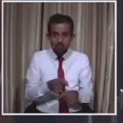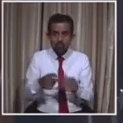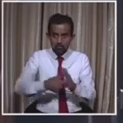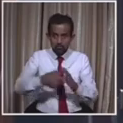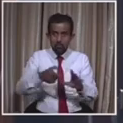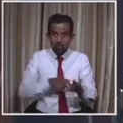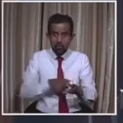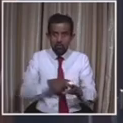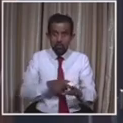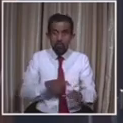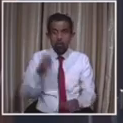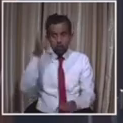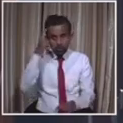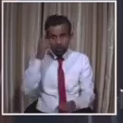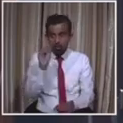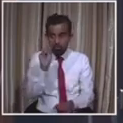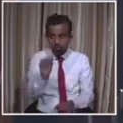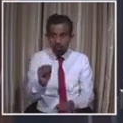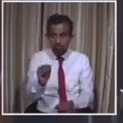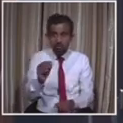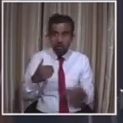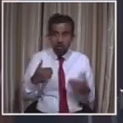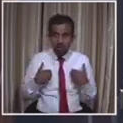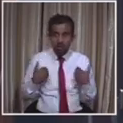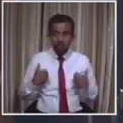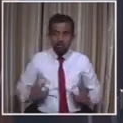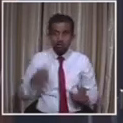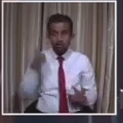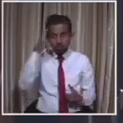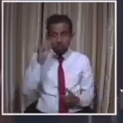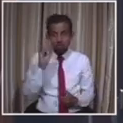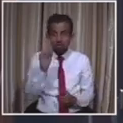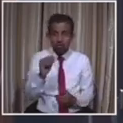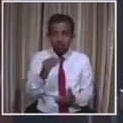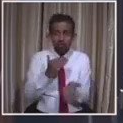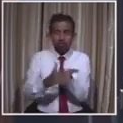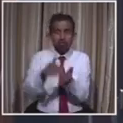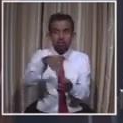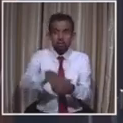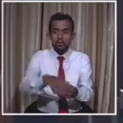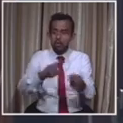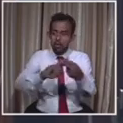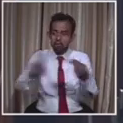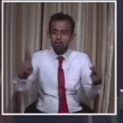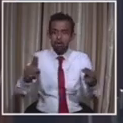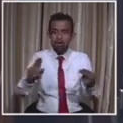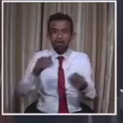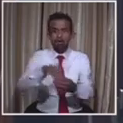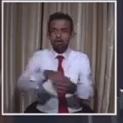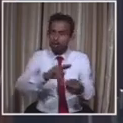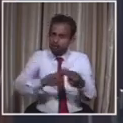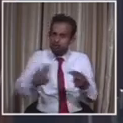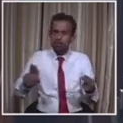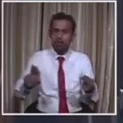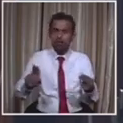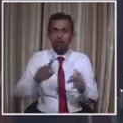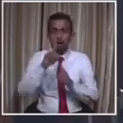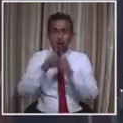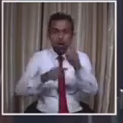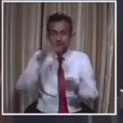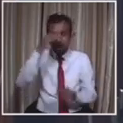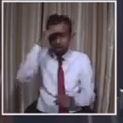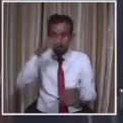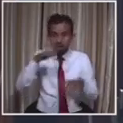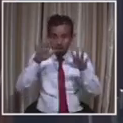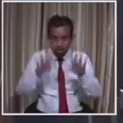ඒක නිසා මොලයක් තියෙනවා නම් ඇඟේ තරමට මොලයක් තියෙනවා නම් ඒ දේවල් දායක වෙන්න එපා. ඒක නිසා කතානායකතුමනි